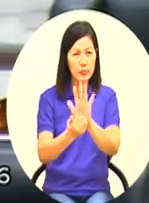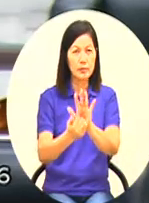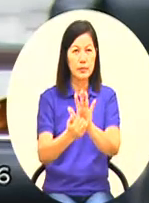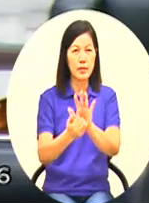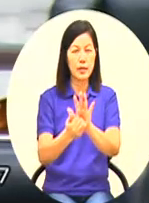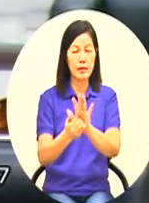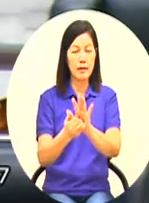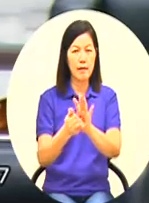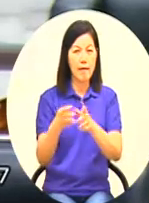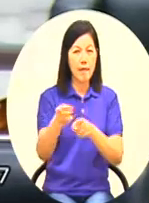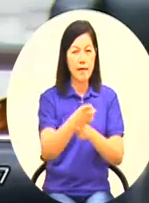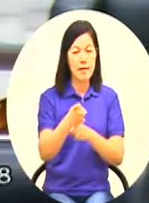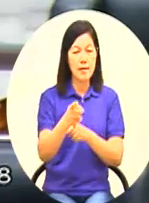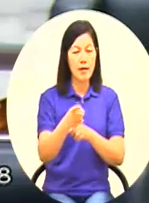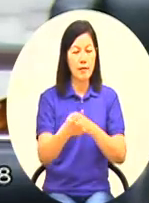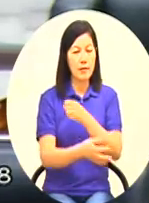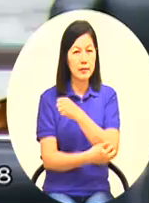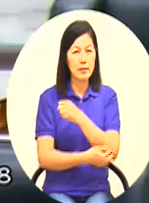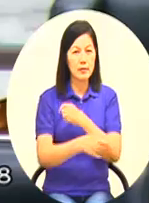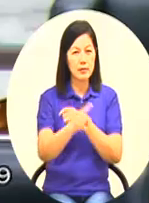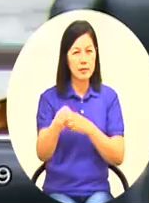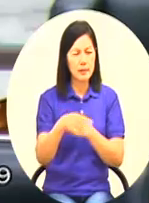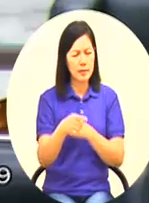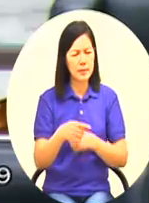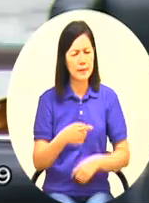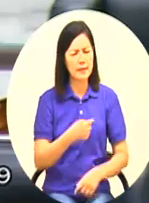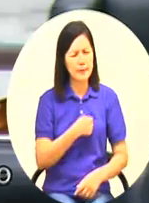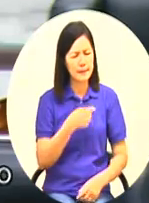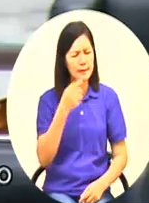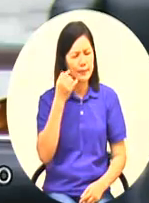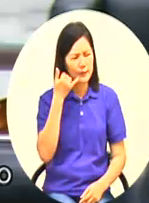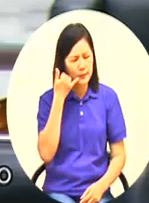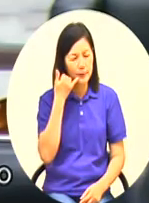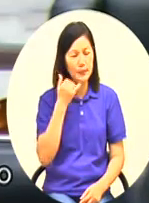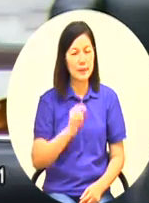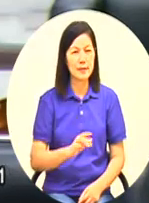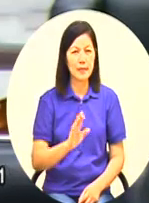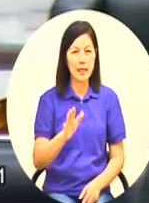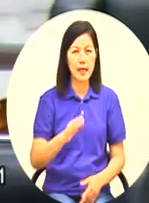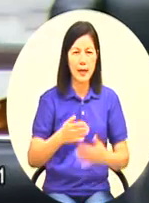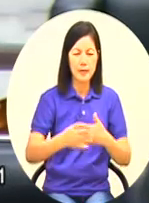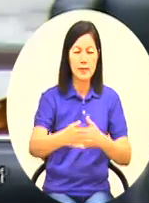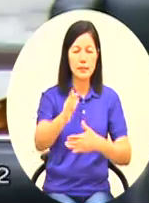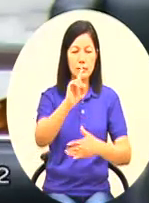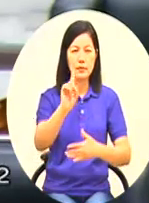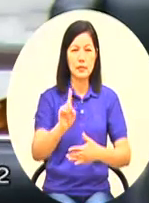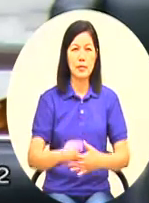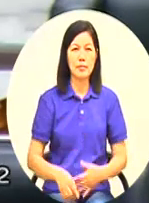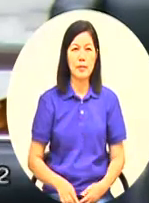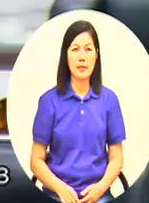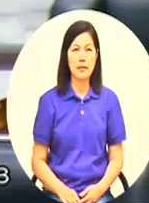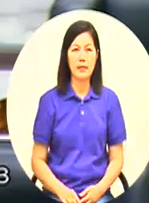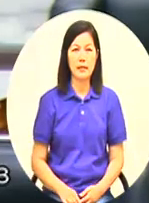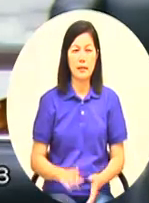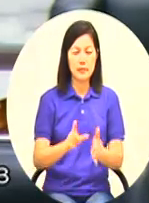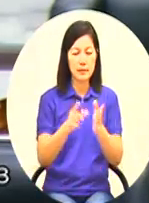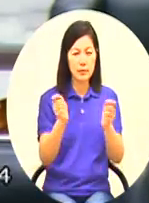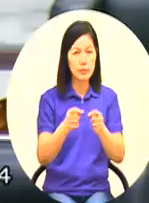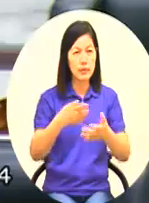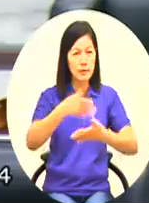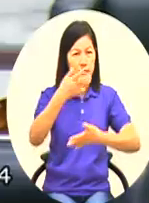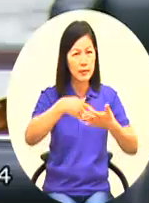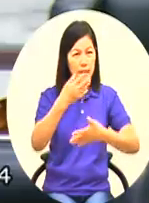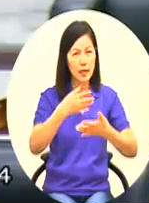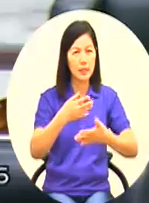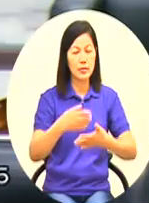酸历程等等有一些微电脑也是都有超过10000多人次